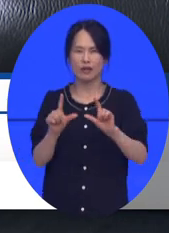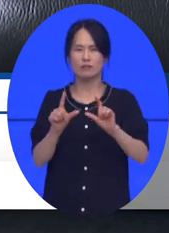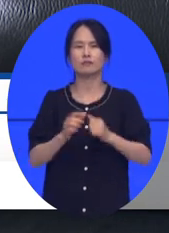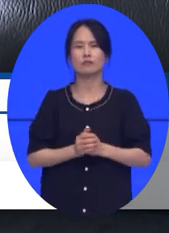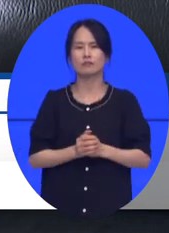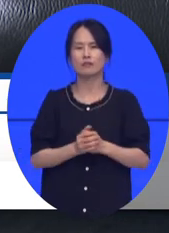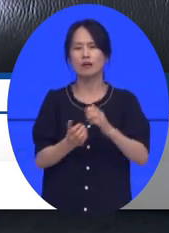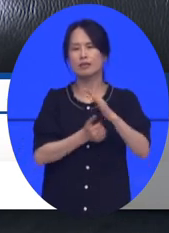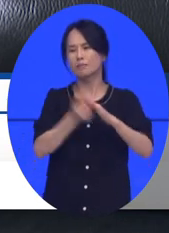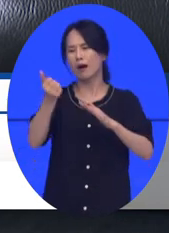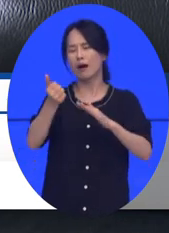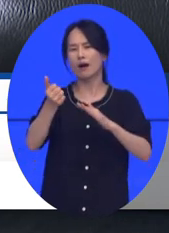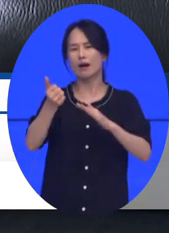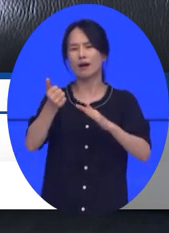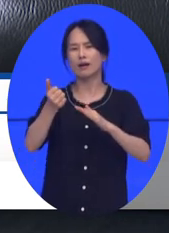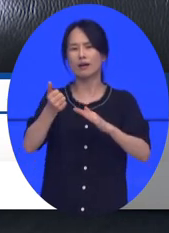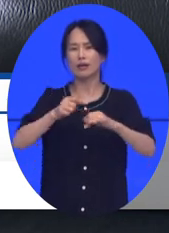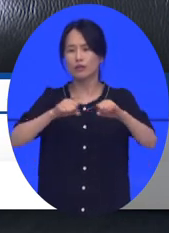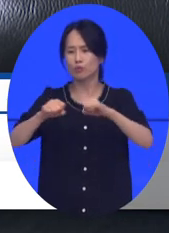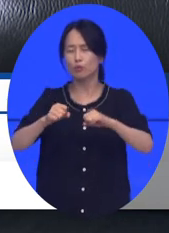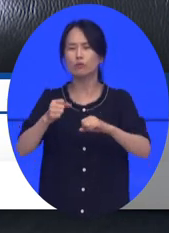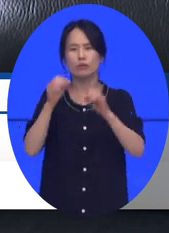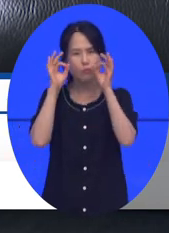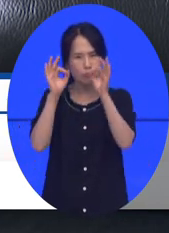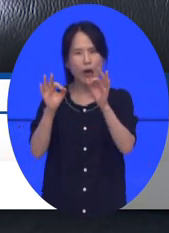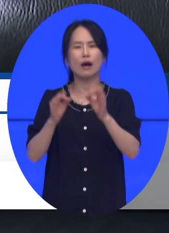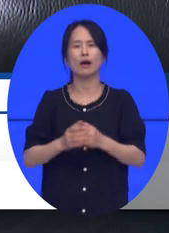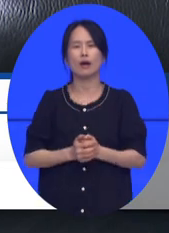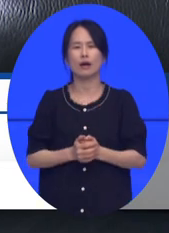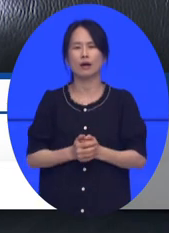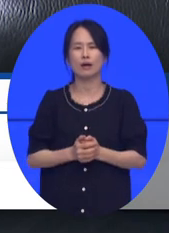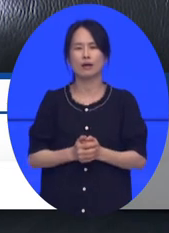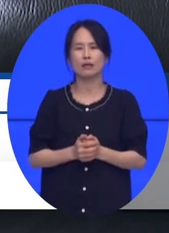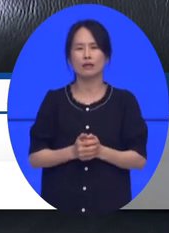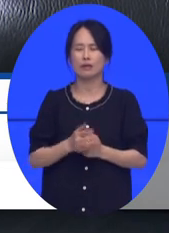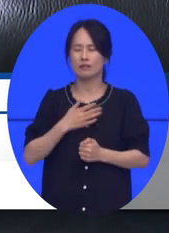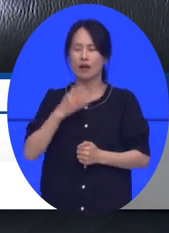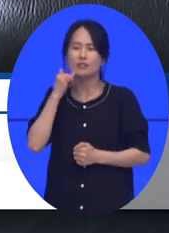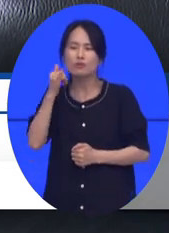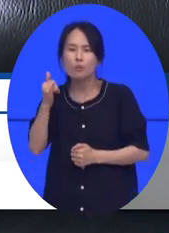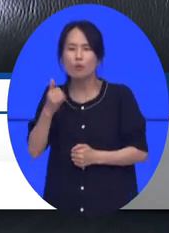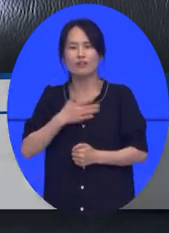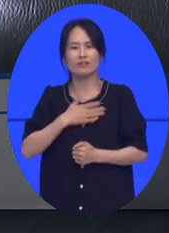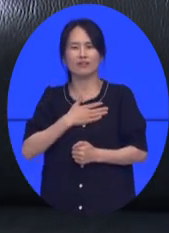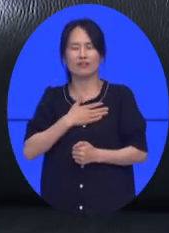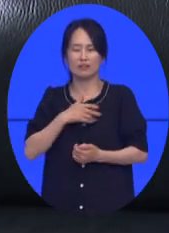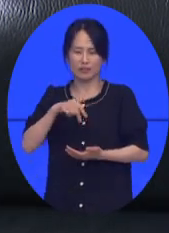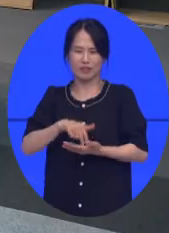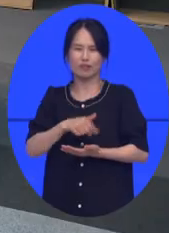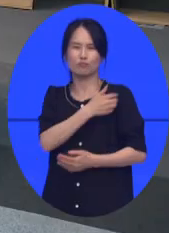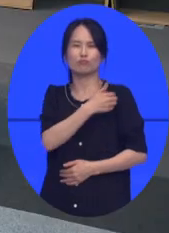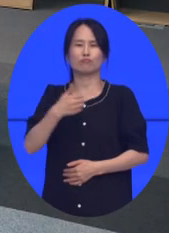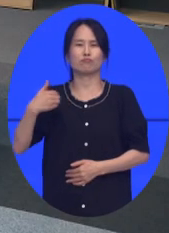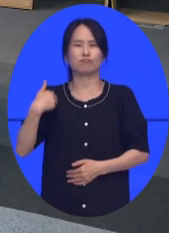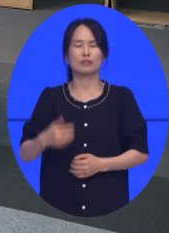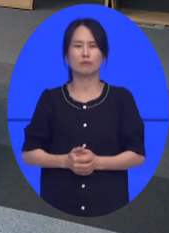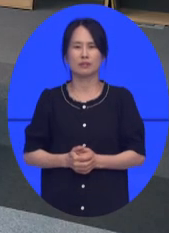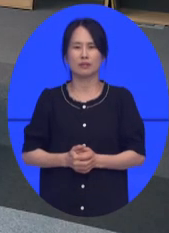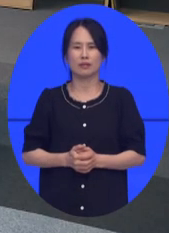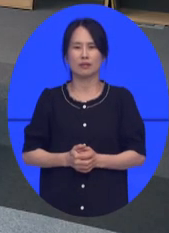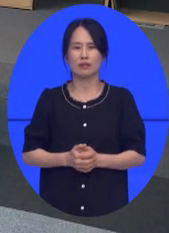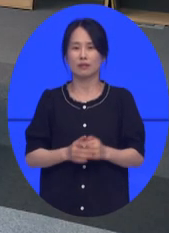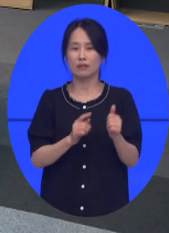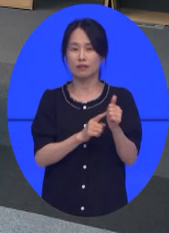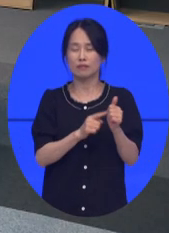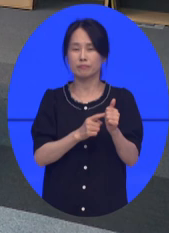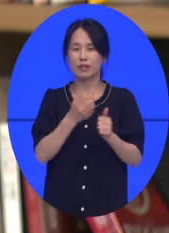그 희망적인 행동이 보여지니까 신고한 저로서도 뿌듯하더라고요. 홍서연 씨는